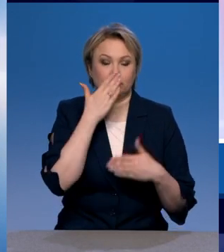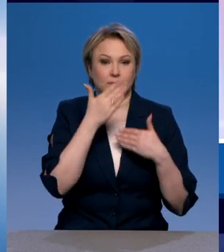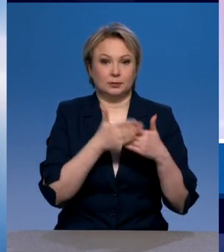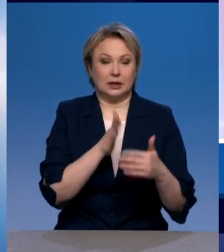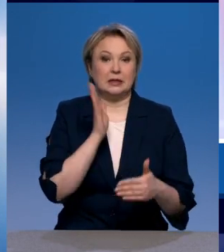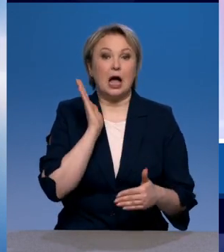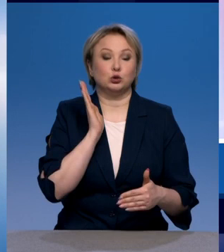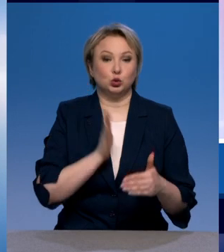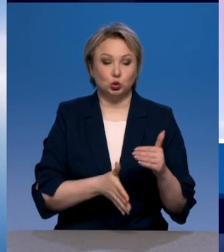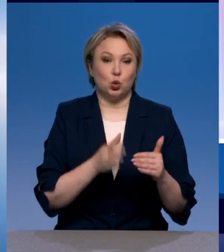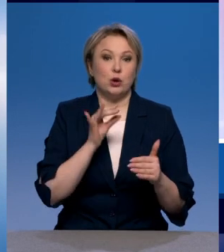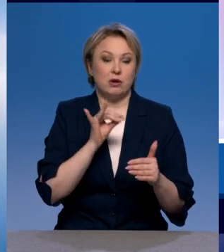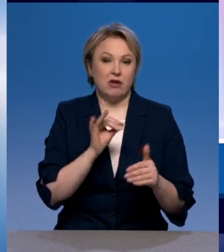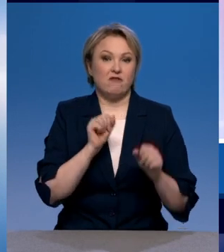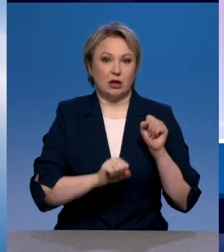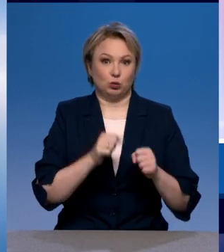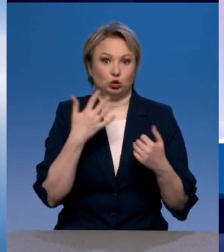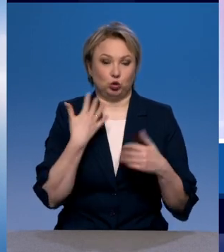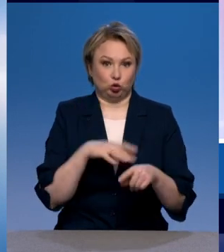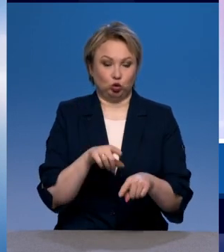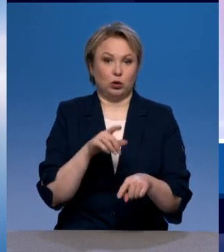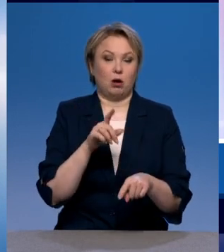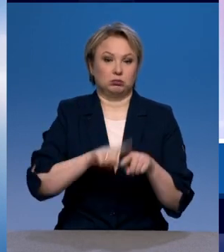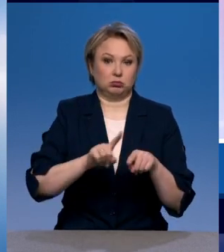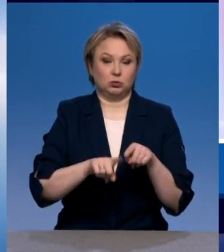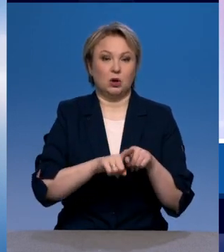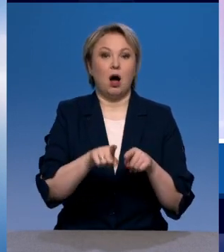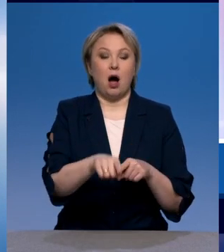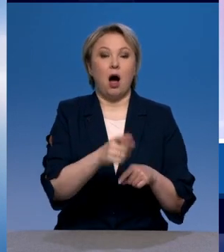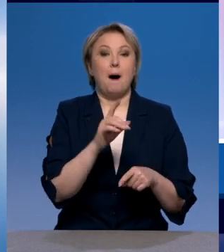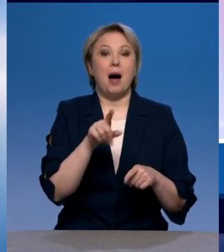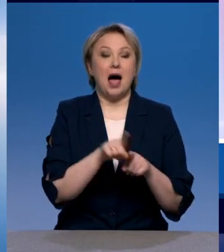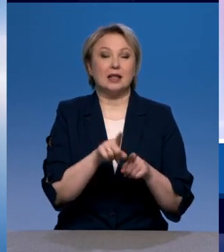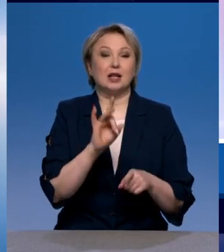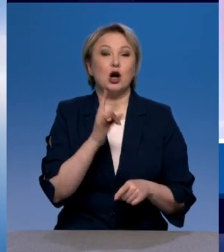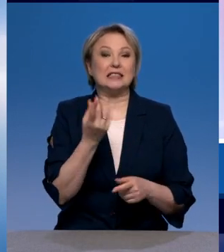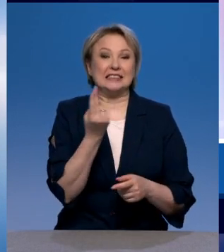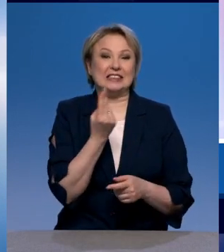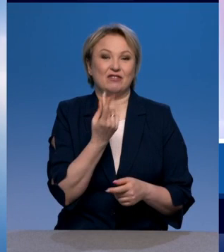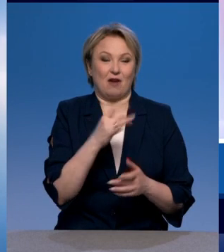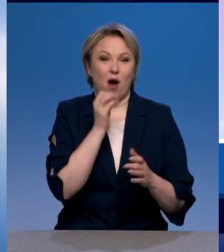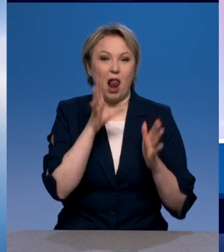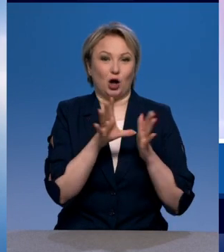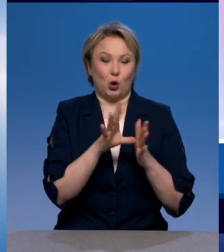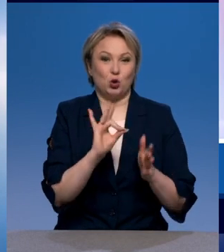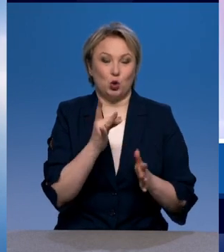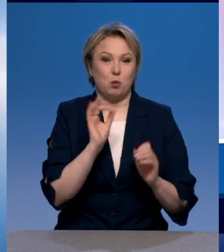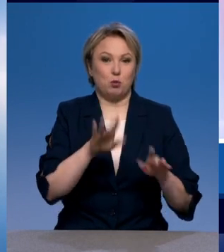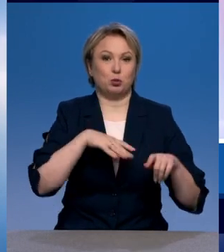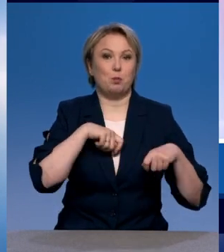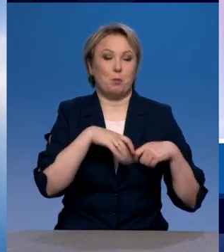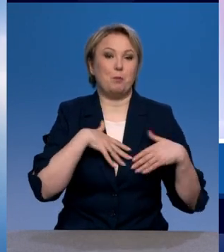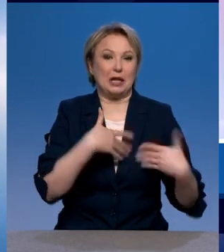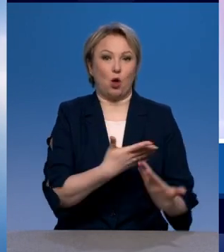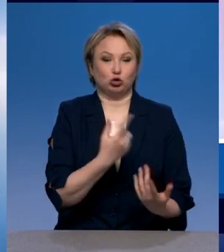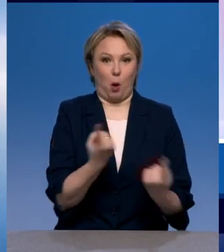будет цифровой рубль предложен и физическим лицам, и постепенно цифровой рубль будет, я думаю, становиться